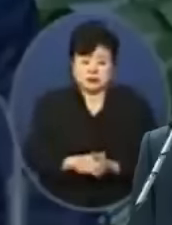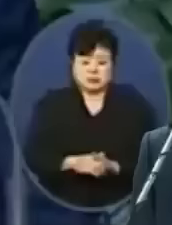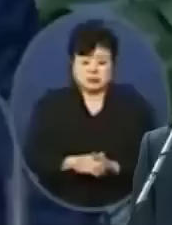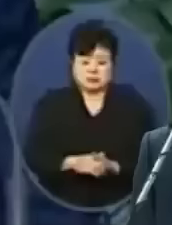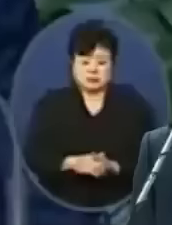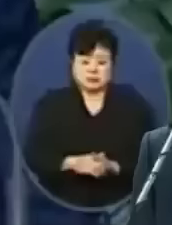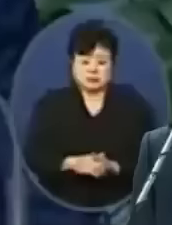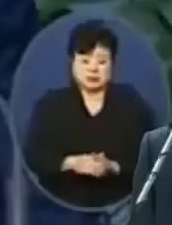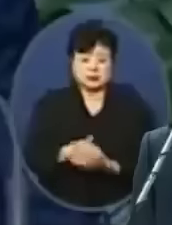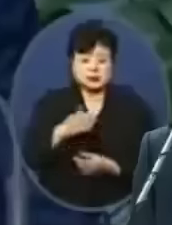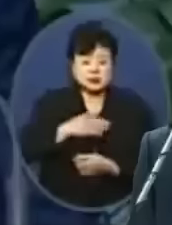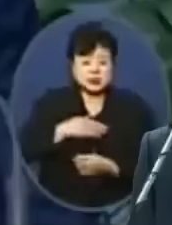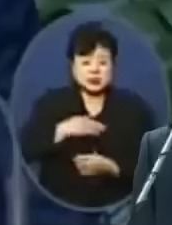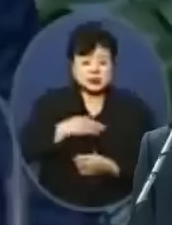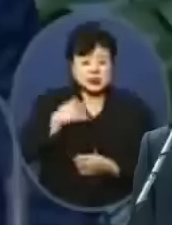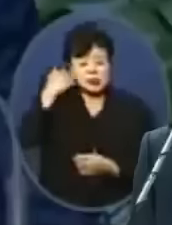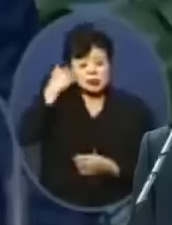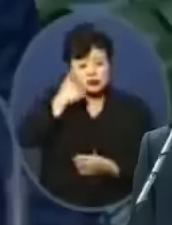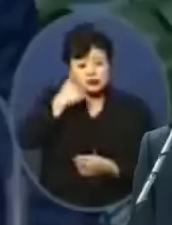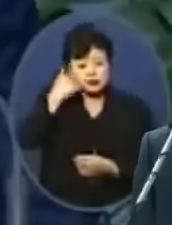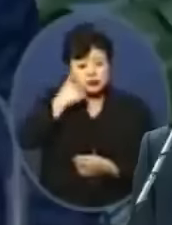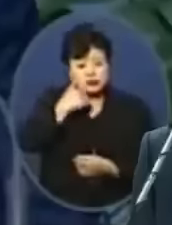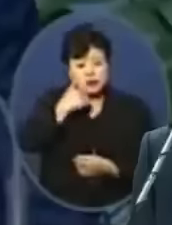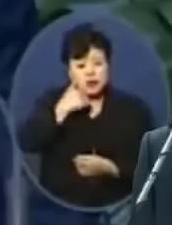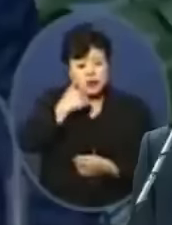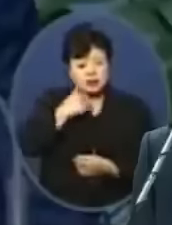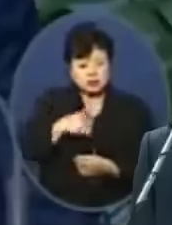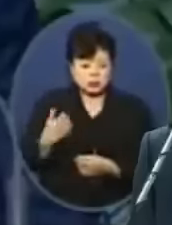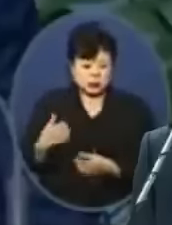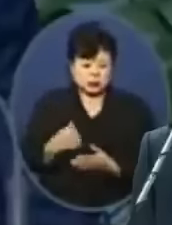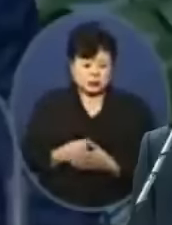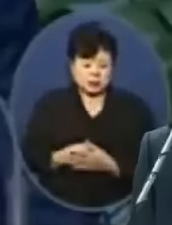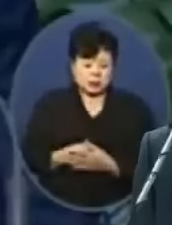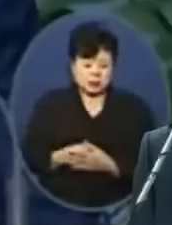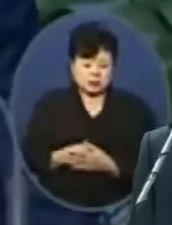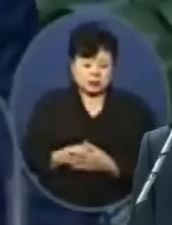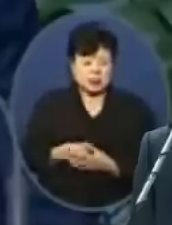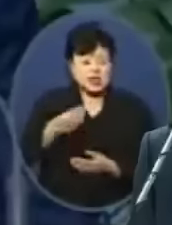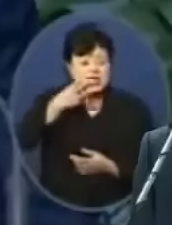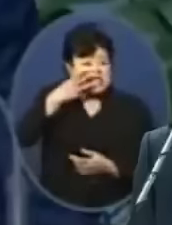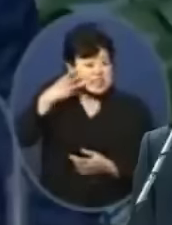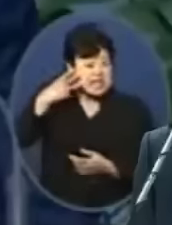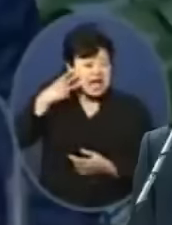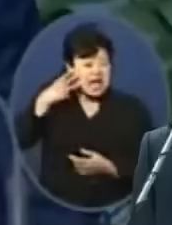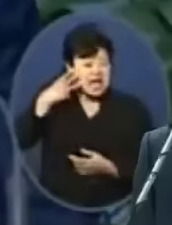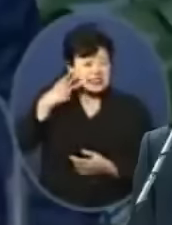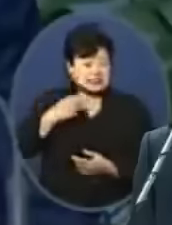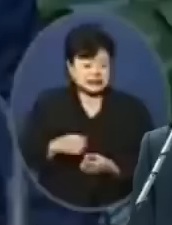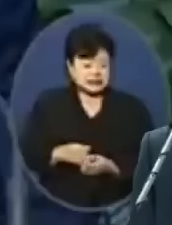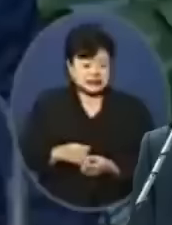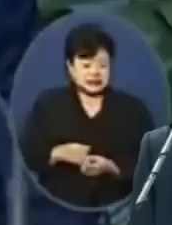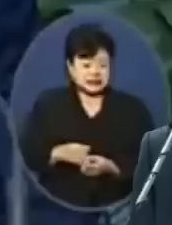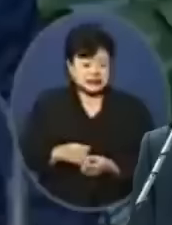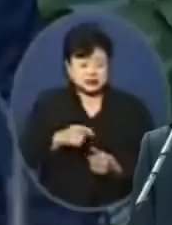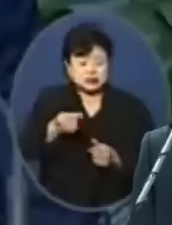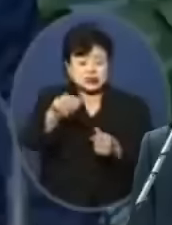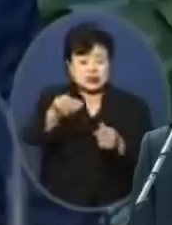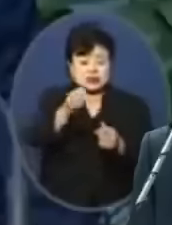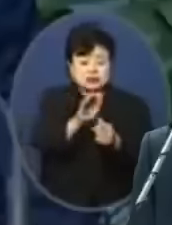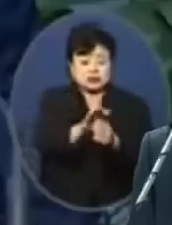어떠한 사람도 인디안 족속들을 구해줄 수가